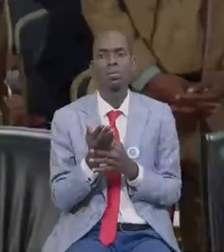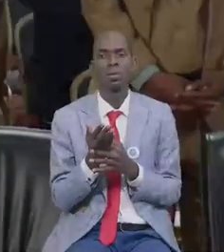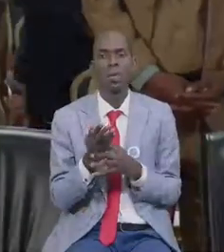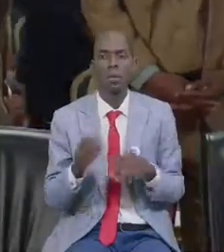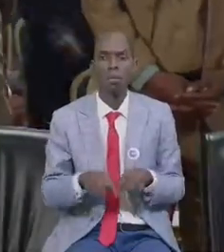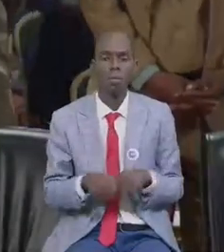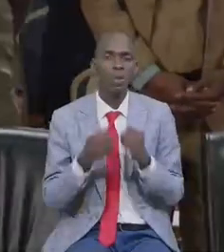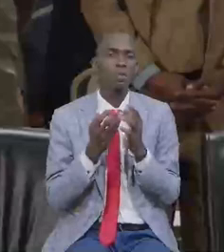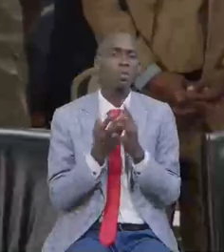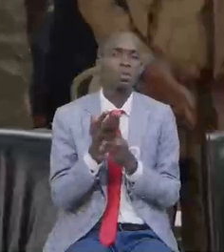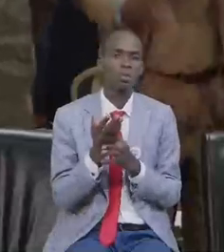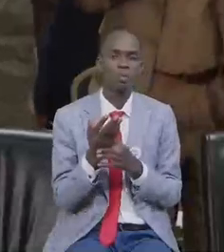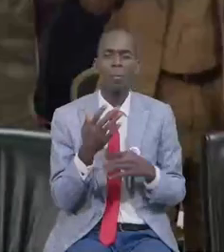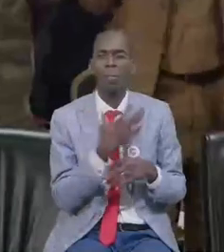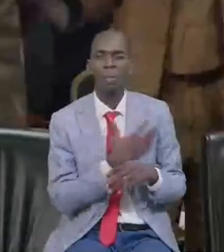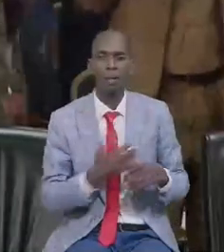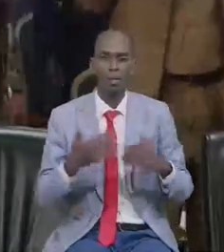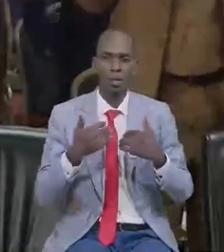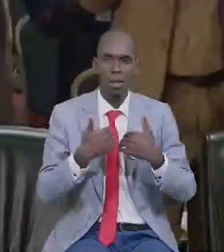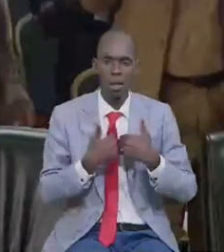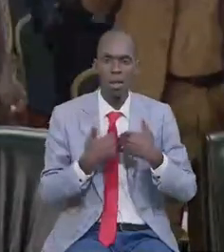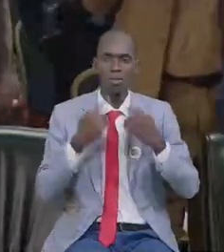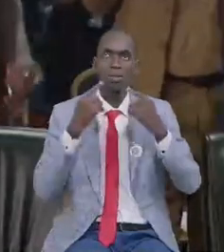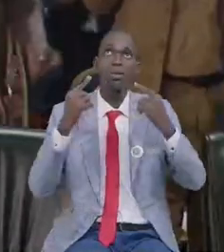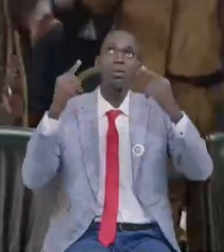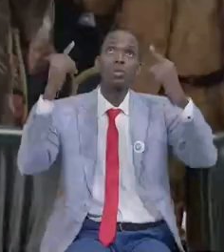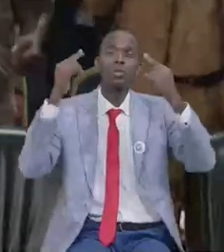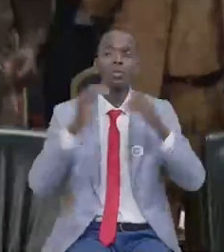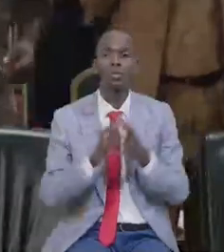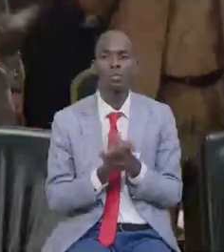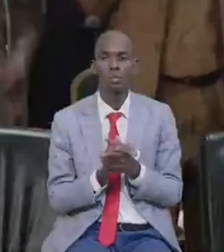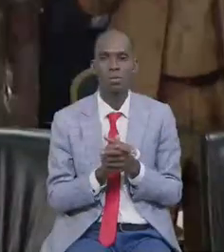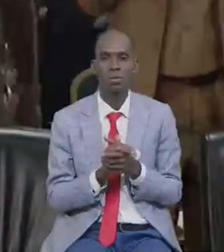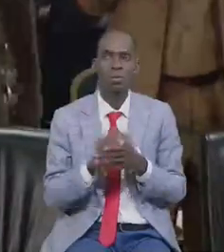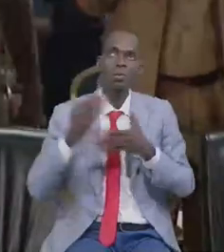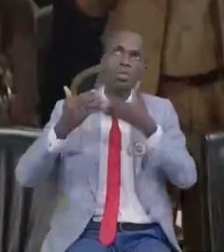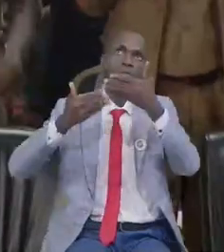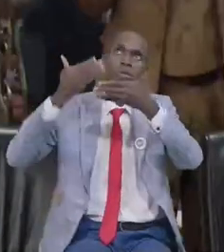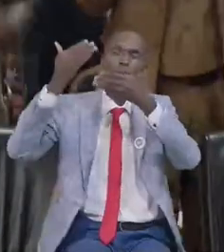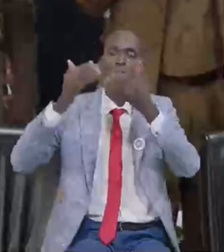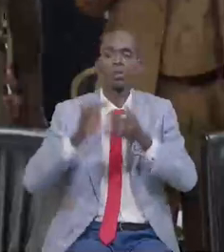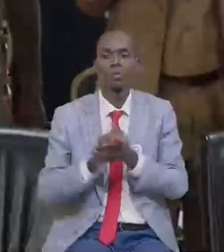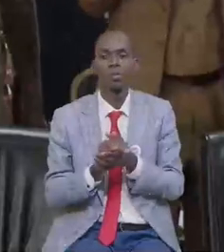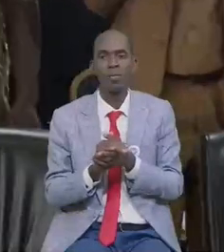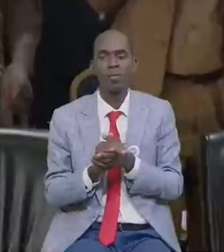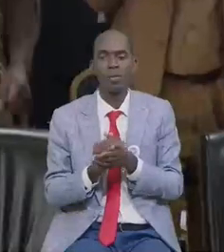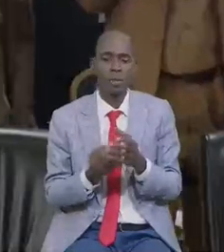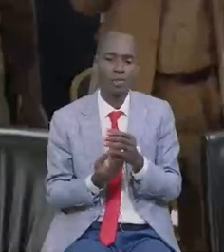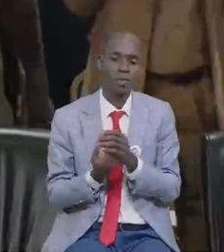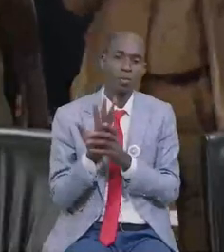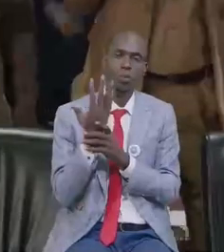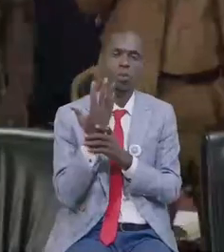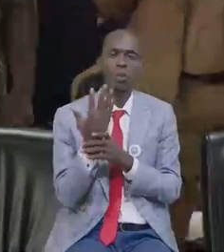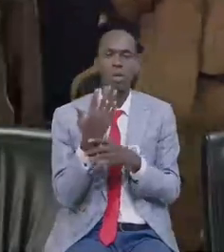percer et avoir le succès, le progrès, la croissance,